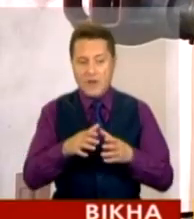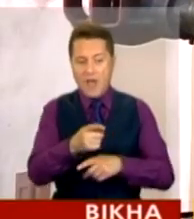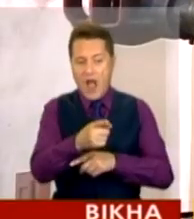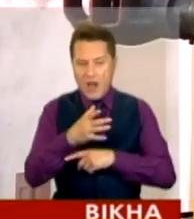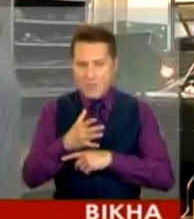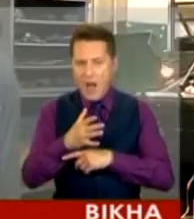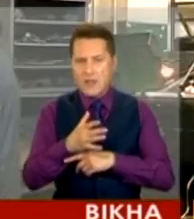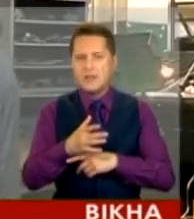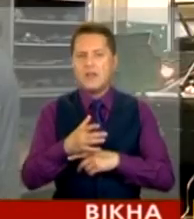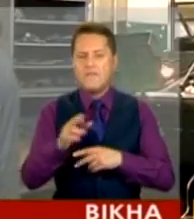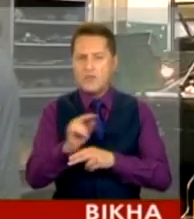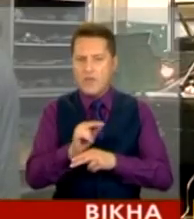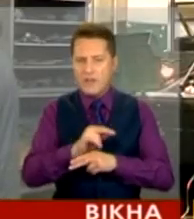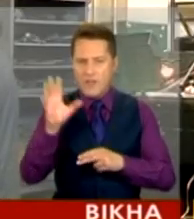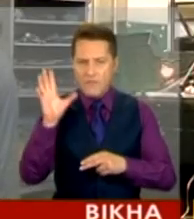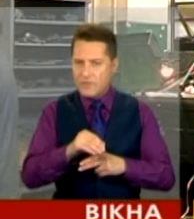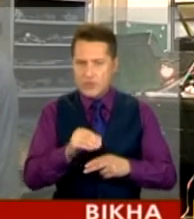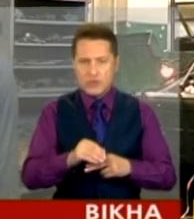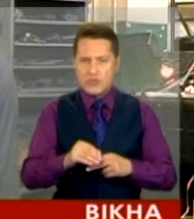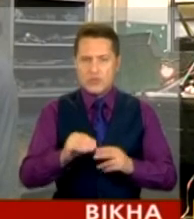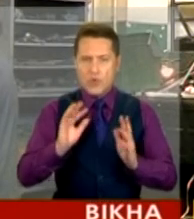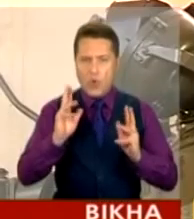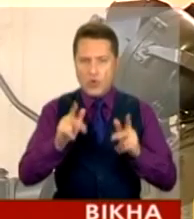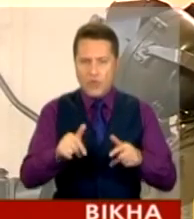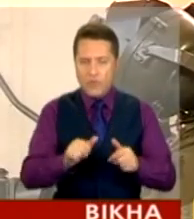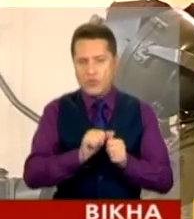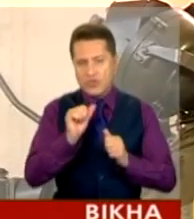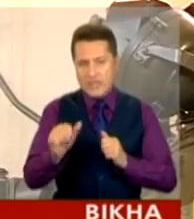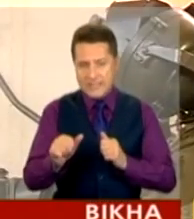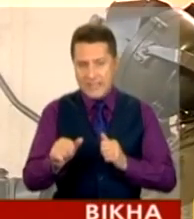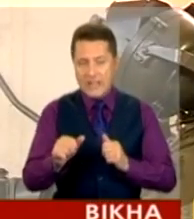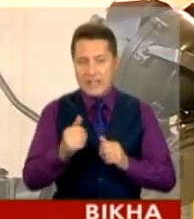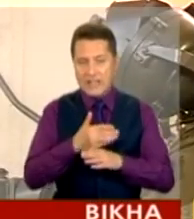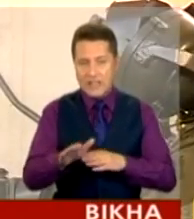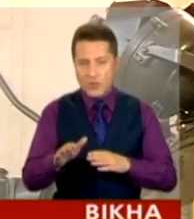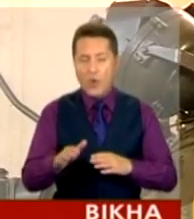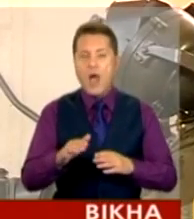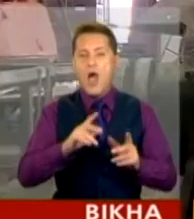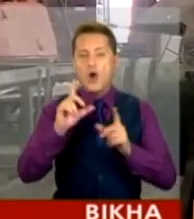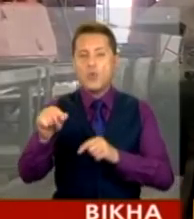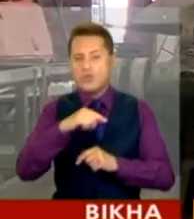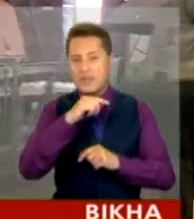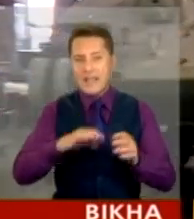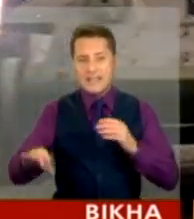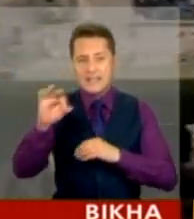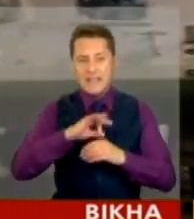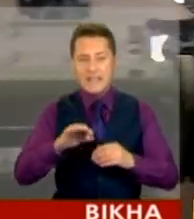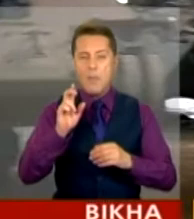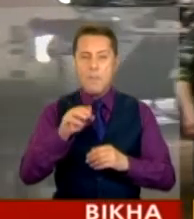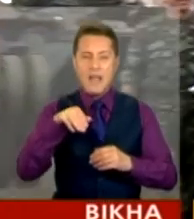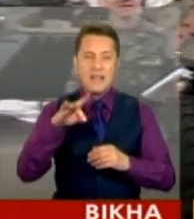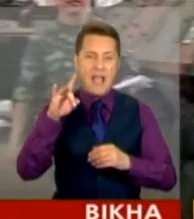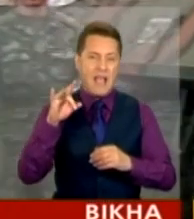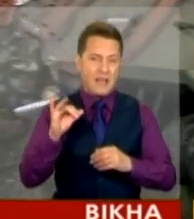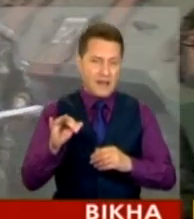ходову частину. До кінця тижня вона поїде охороняти кордони з Росією. Рушать на схід і відремонтовані БТРи. На цій військовій базі